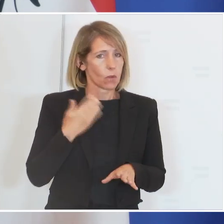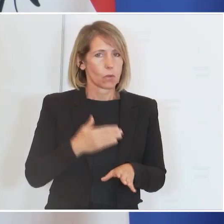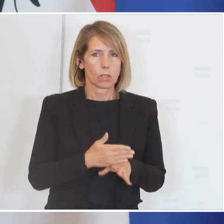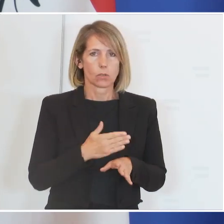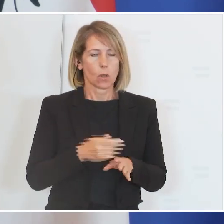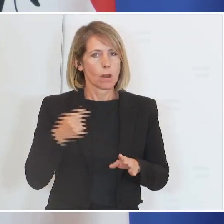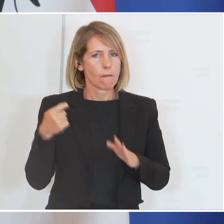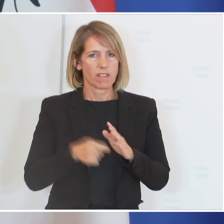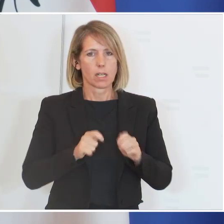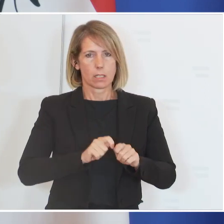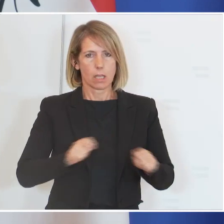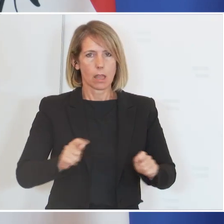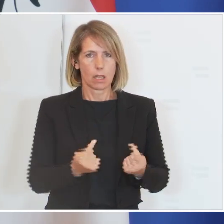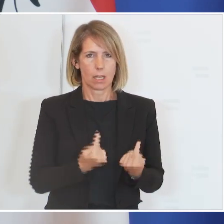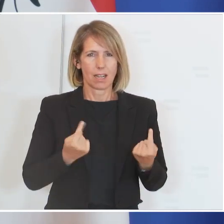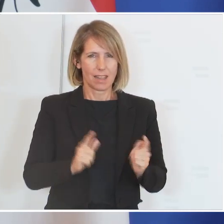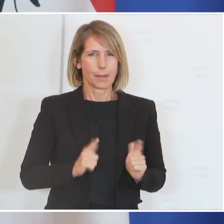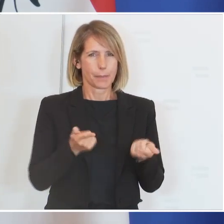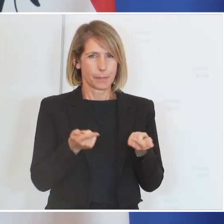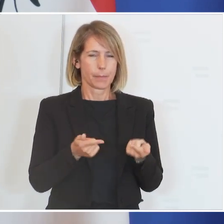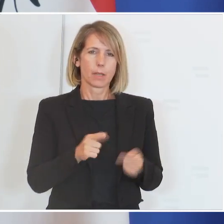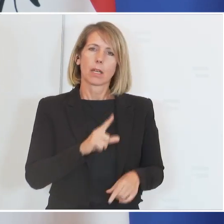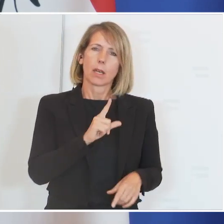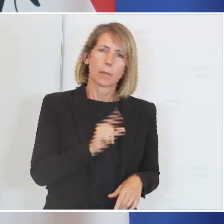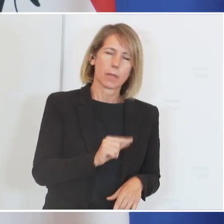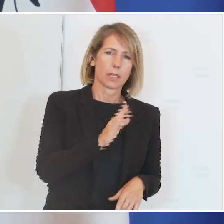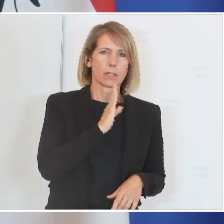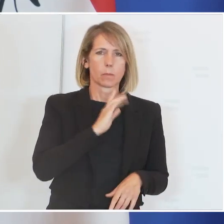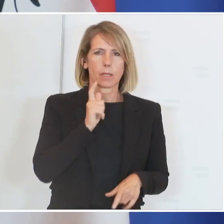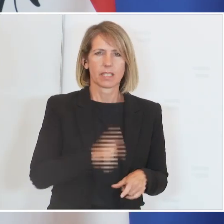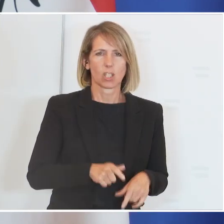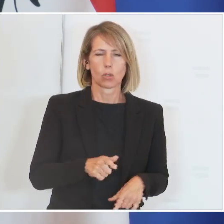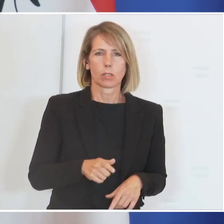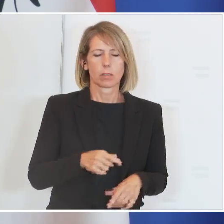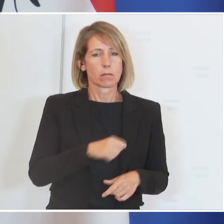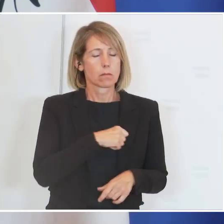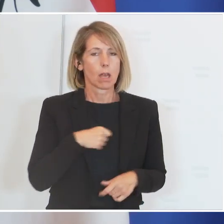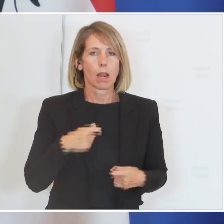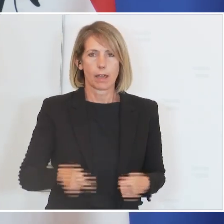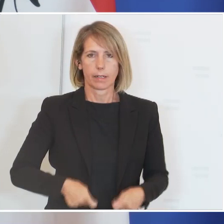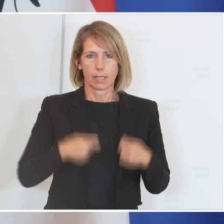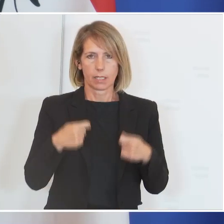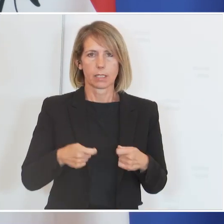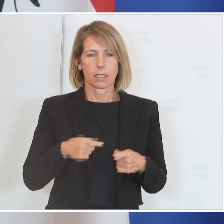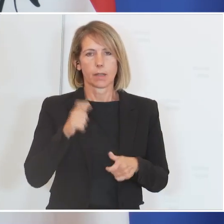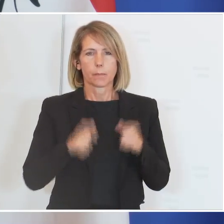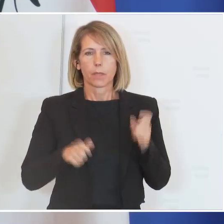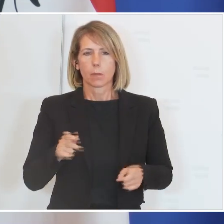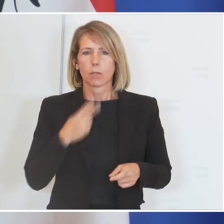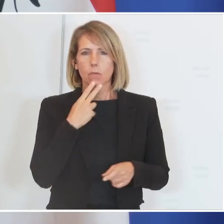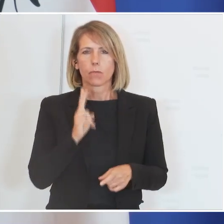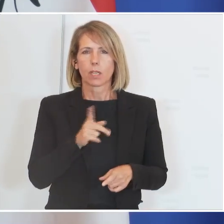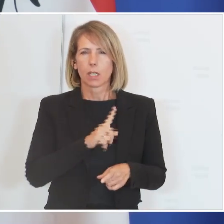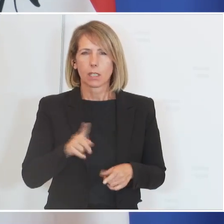finanziell angespannten Situation waren. Das sind Mindestpensionistinnen, sind Alleinerzieherinnen, Menschen, die nur Teilzeit arbeiten können,